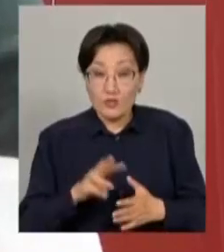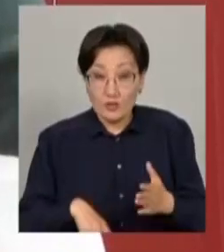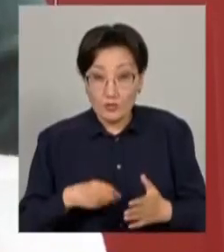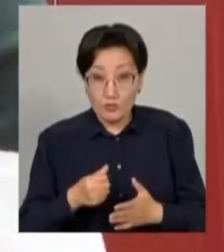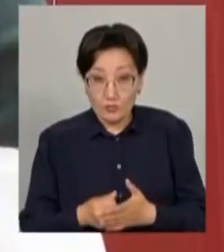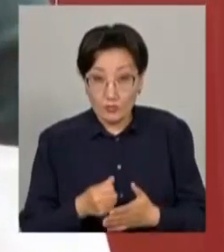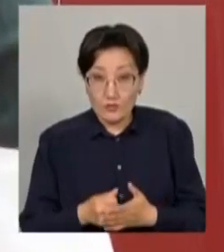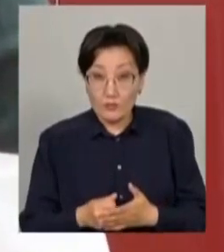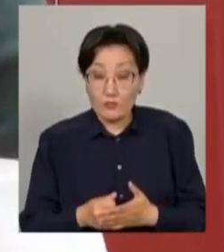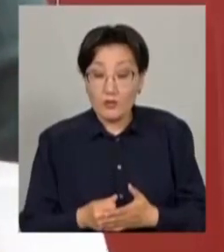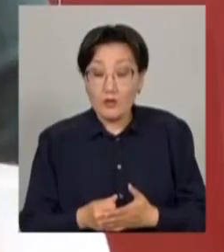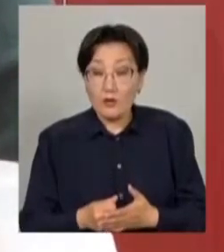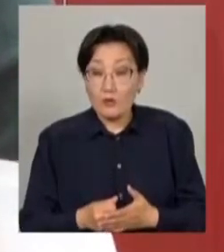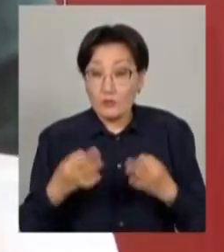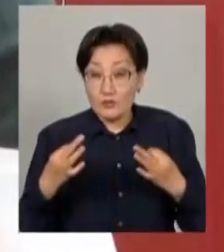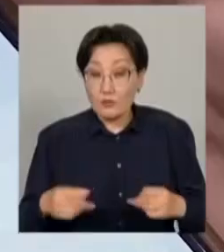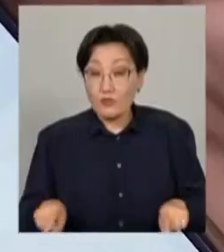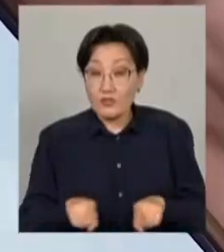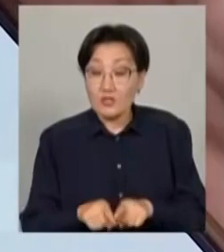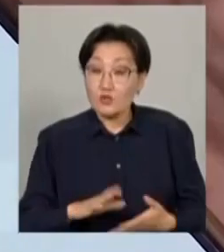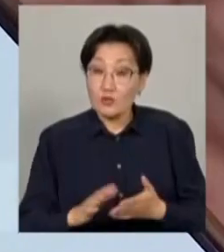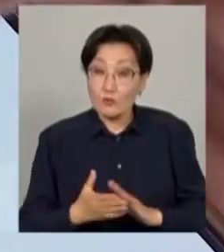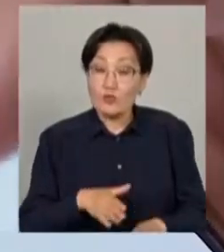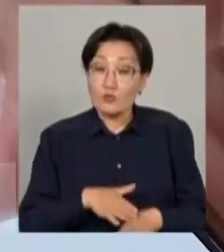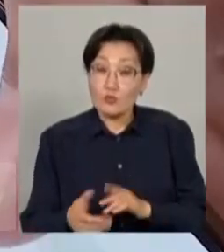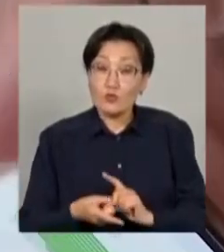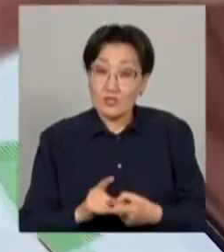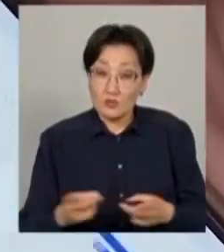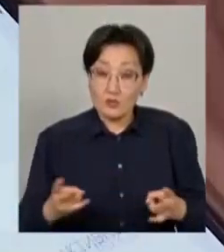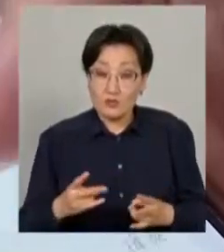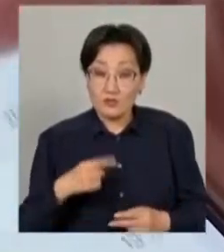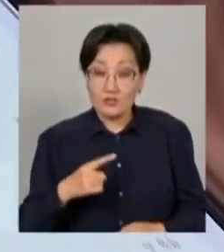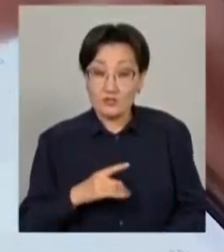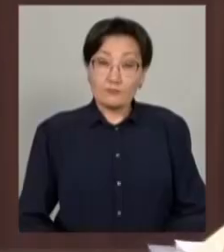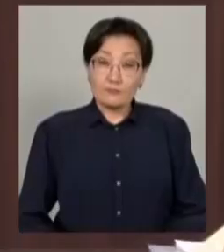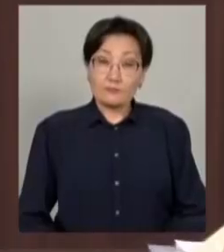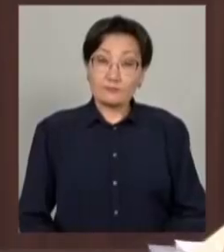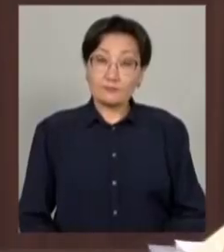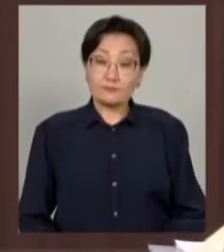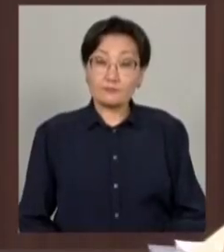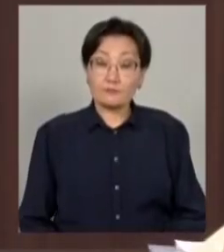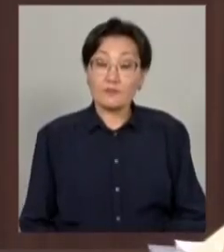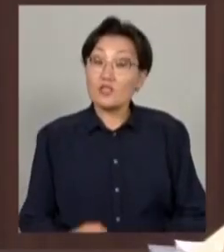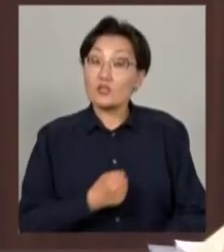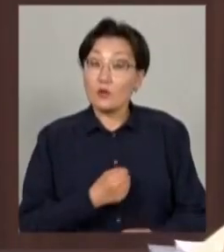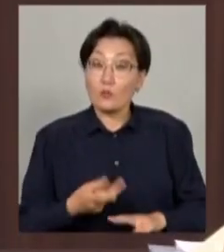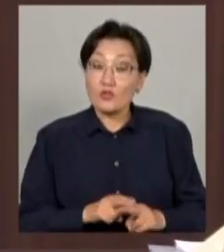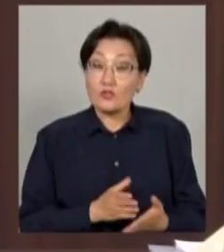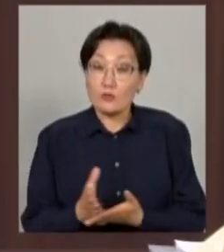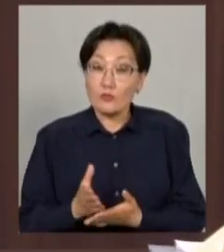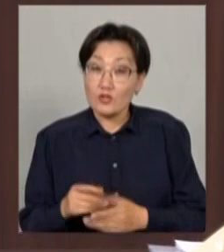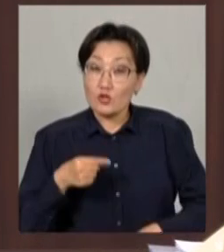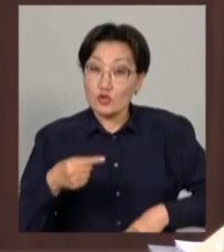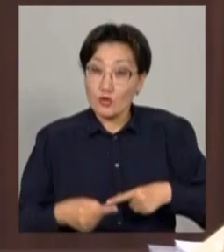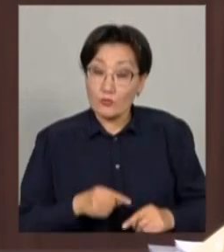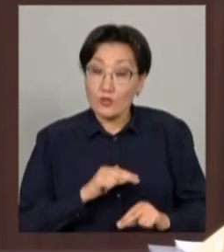төлеп құтылады деді. Үкімет басшысы мұндай жағдайды түбегейлі өзгерту керектігін жеткізді. Өкінішке орай, бұл салада жүйелі